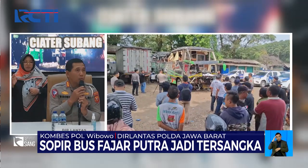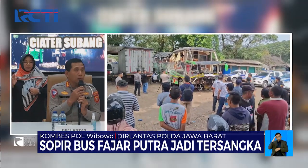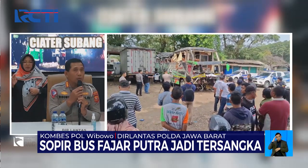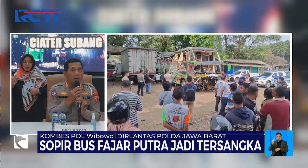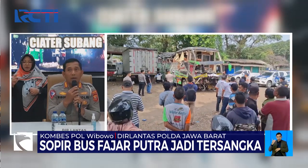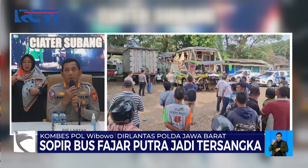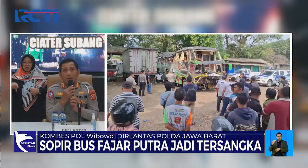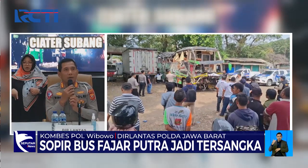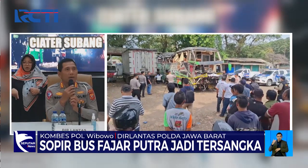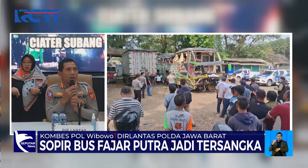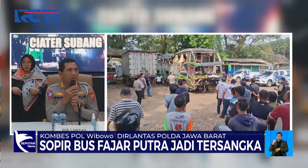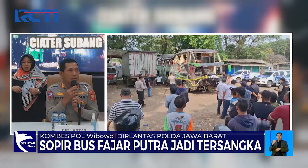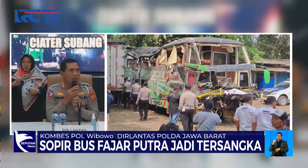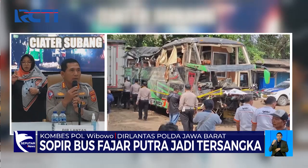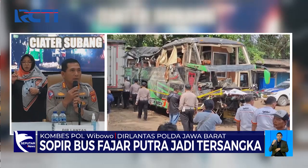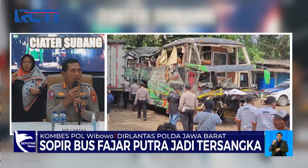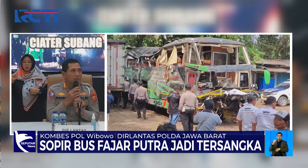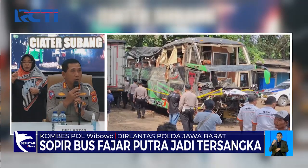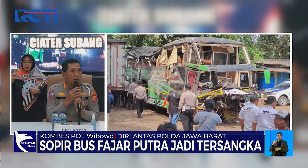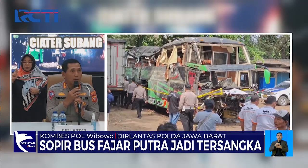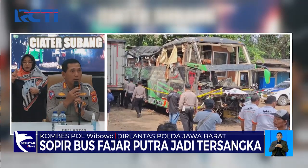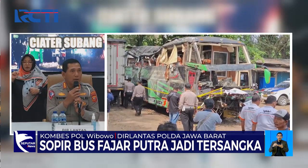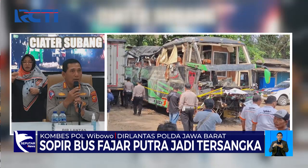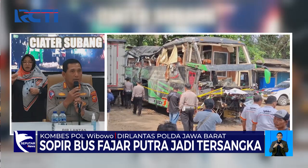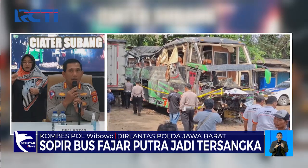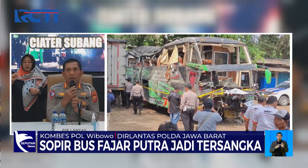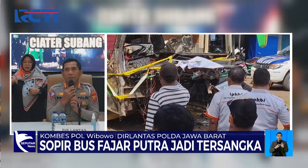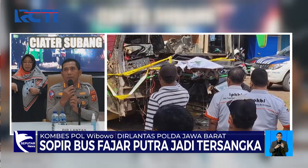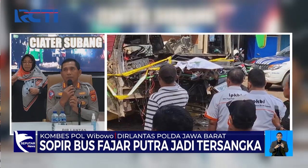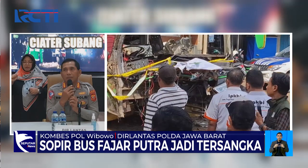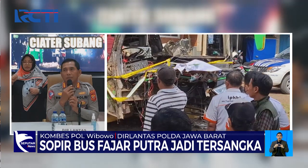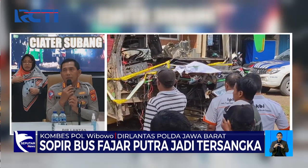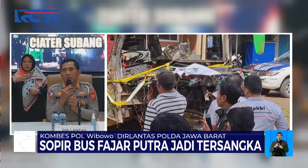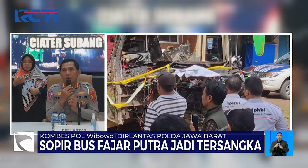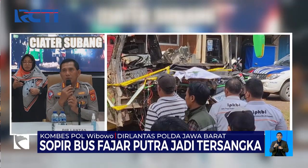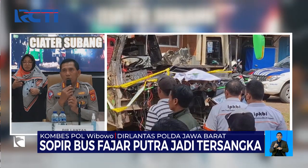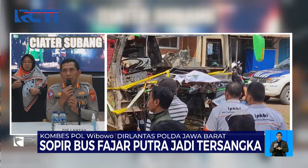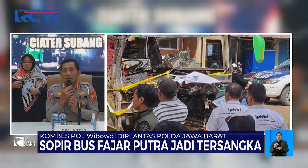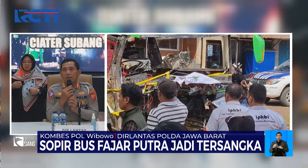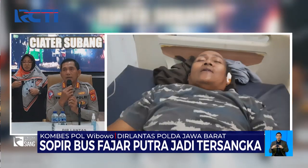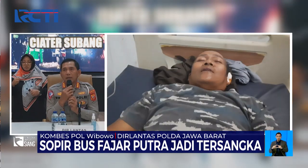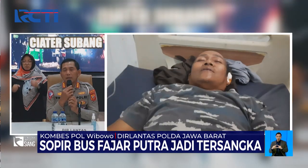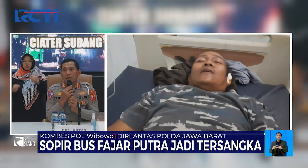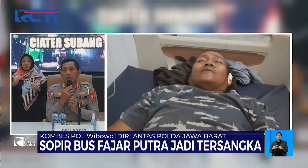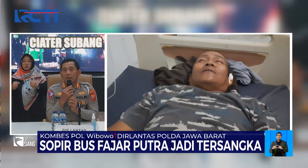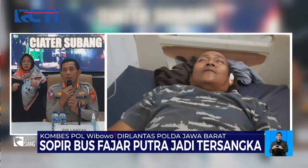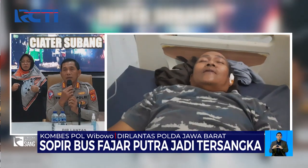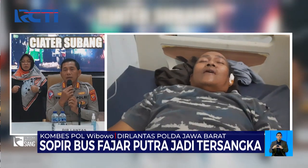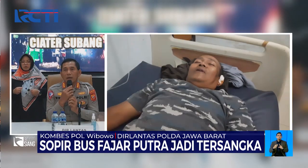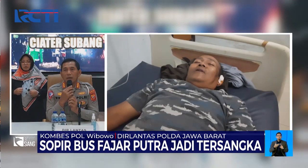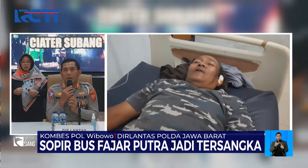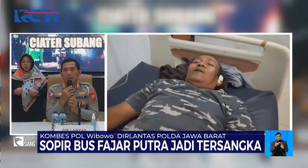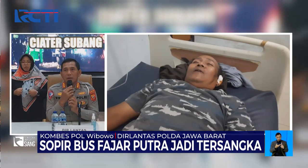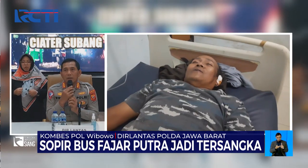bis Putra Fajar atas nama saudara Sadir yang bersangkutan nanti akan